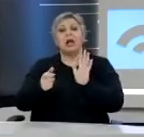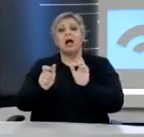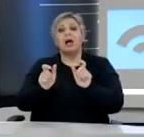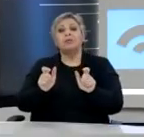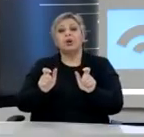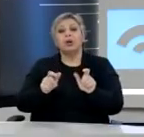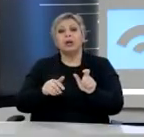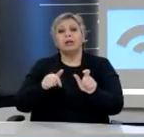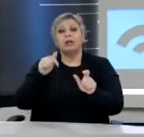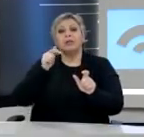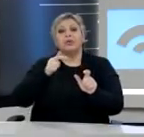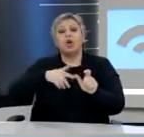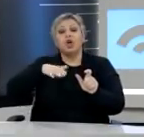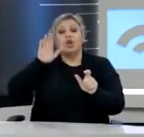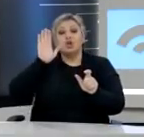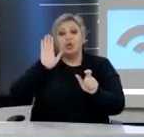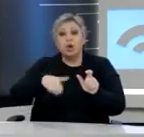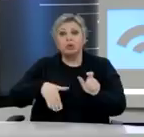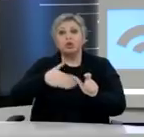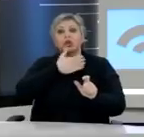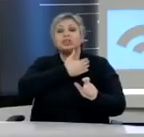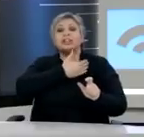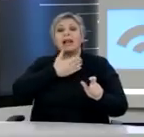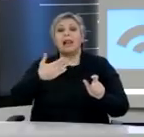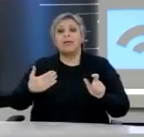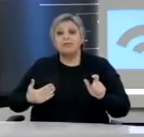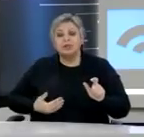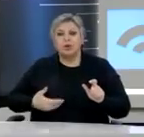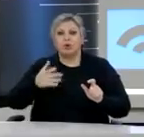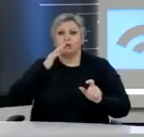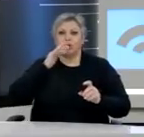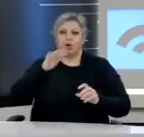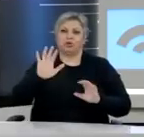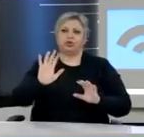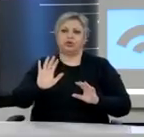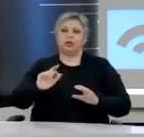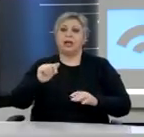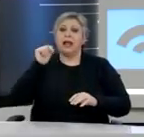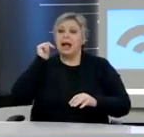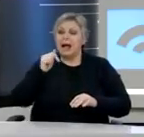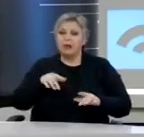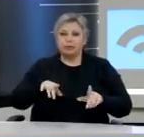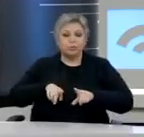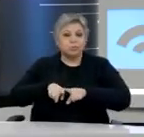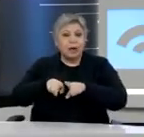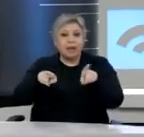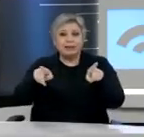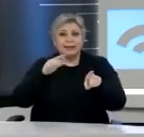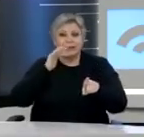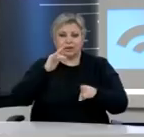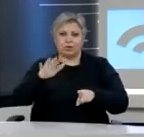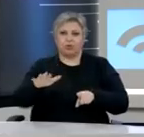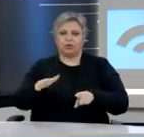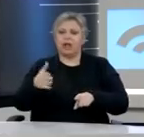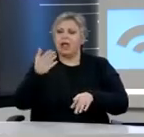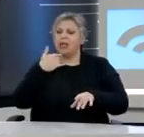ομάδα των νότιων σλαβικών γλωσσών. Είναι σλαβική γλώσσα, καμία σχέση λοιπόν δεν έχει με τη δική μας ιστορία,